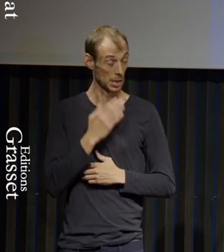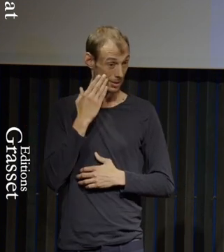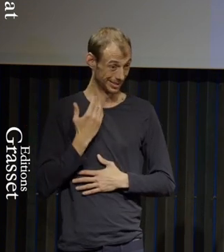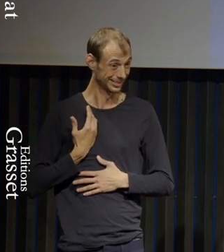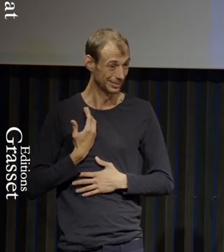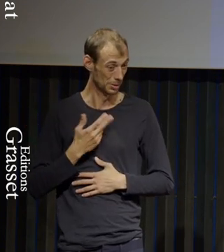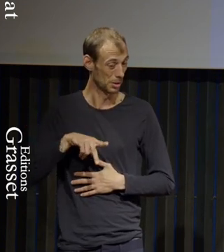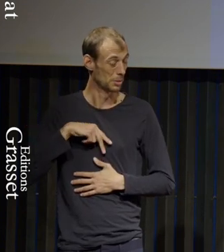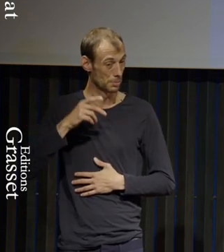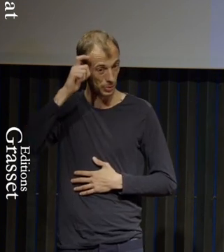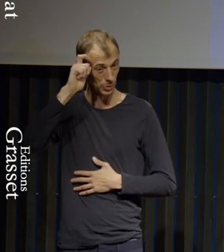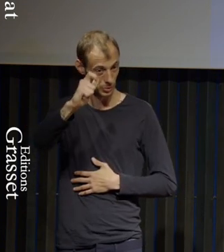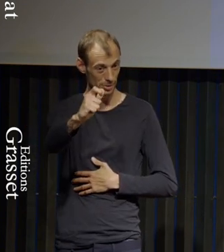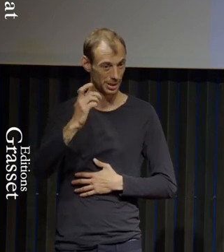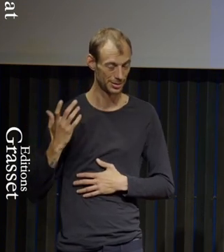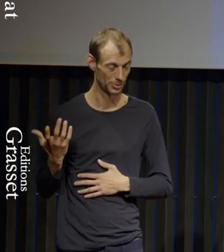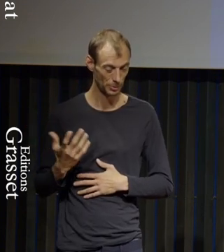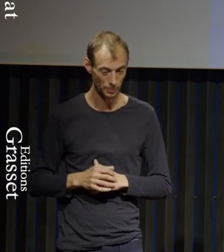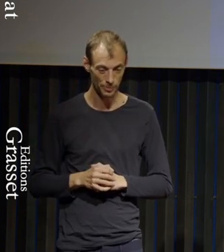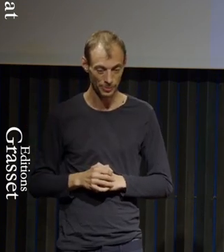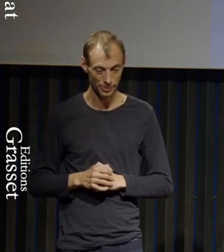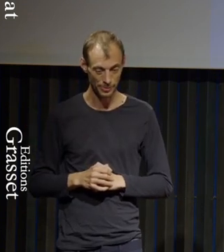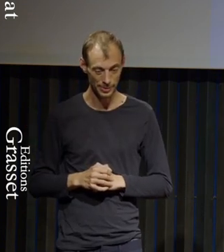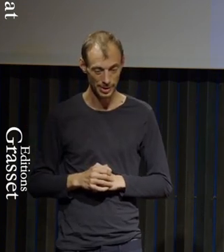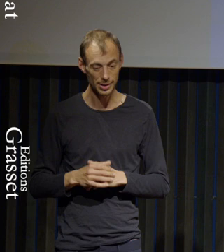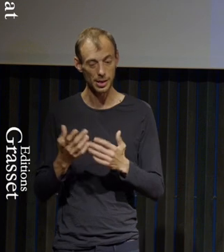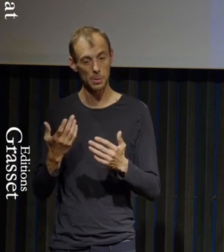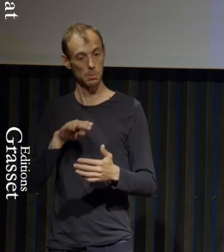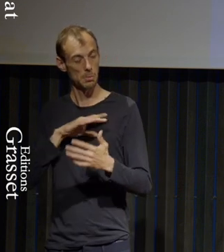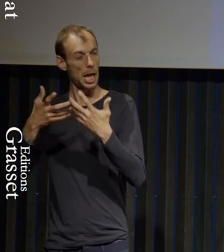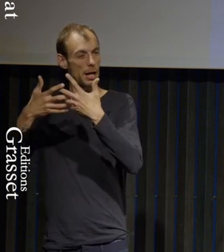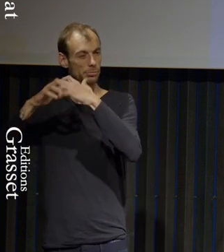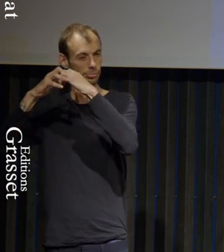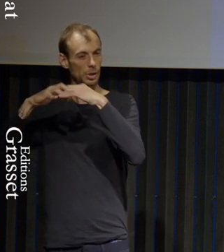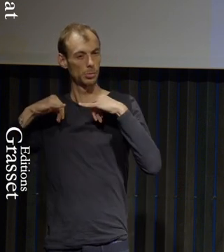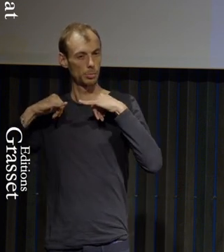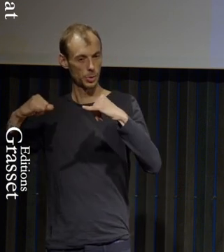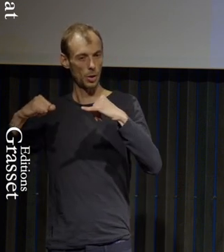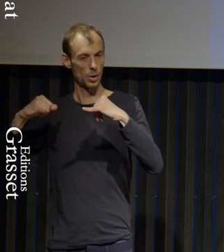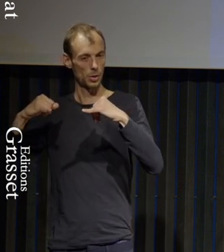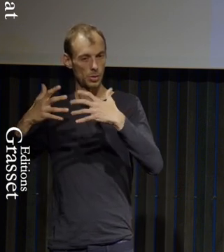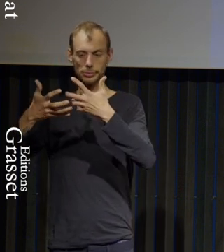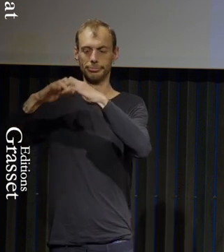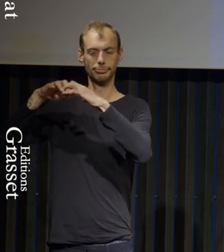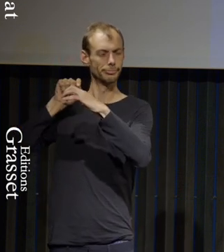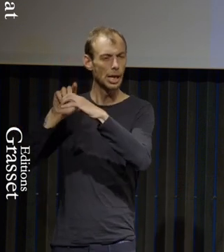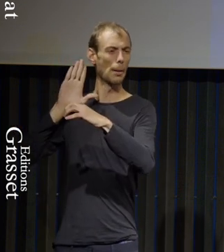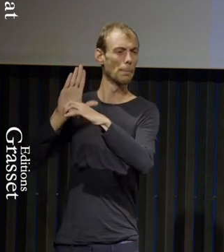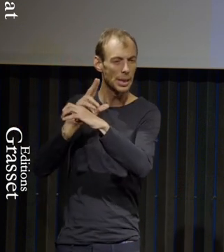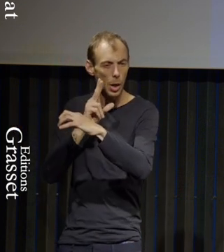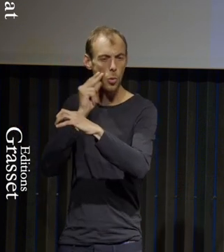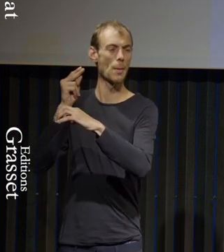nous payons par les troubles mentaux les facultés qui font de nous des êtres humains, c'est-à-dire